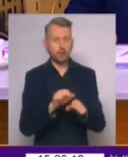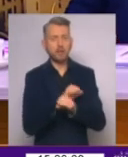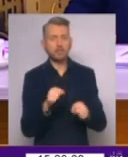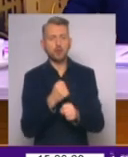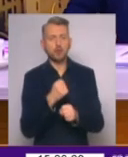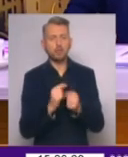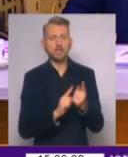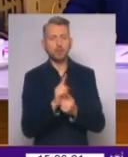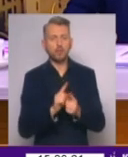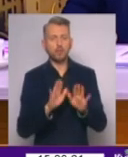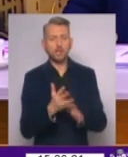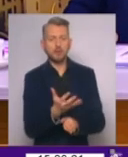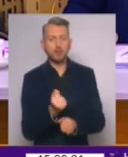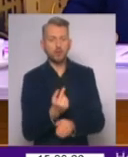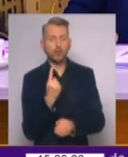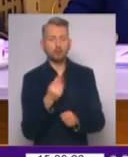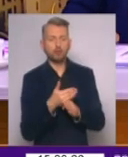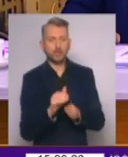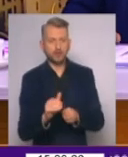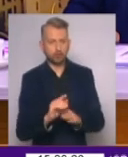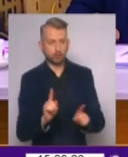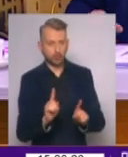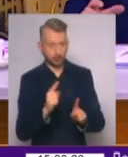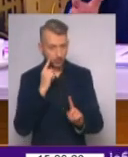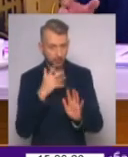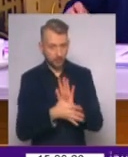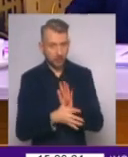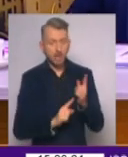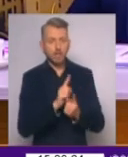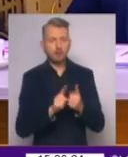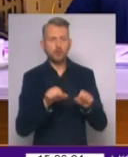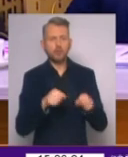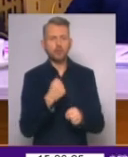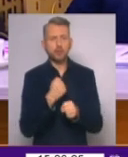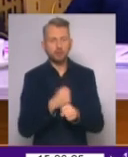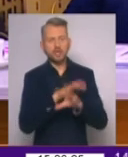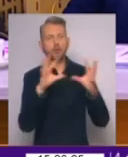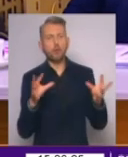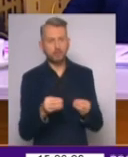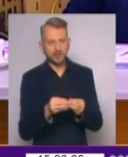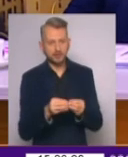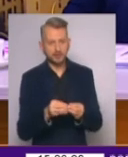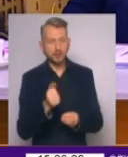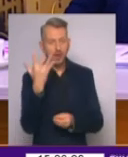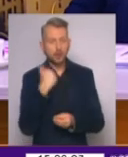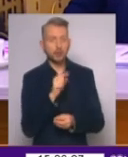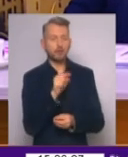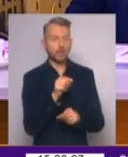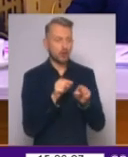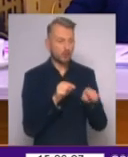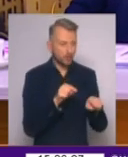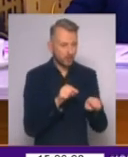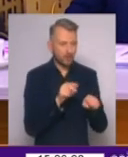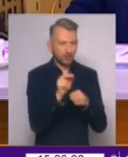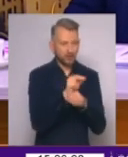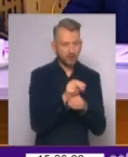реформу, тільки беручись за якусь одну частинку чогось, розумієте? Реформу можна робити в комплексі, в цілому. А коли ви тут дирку залатали, тут